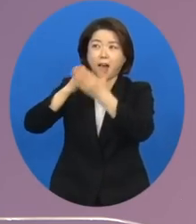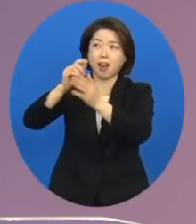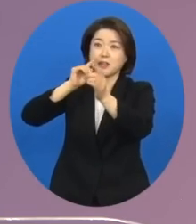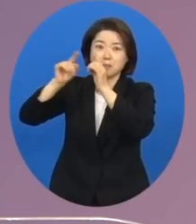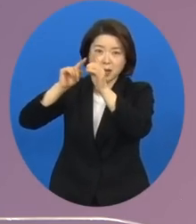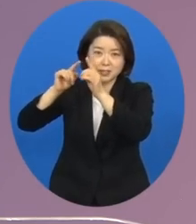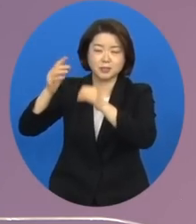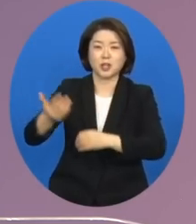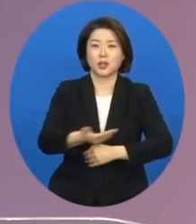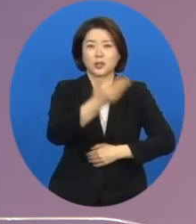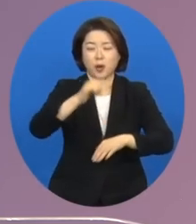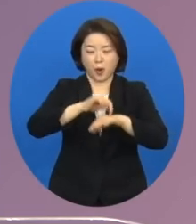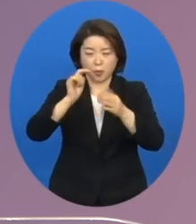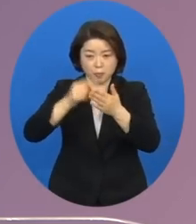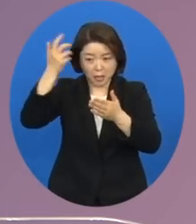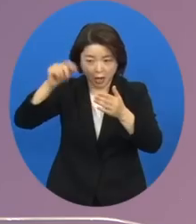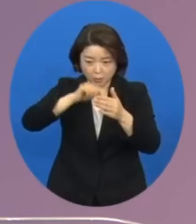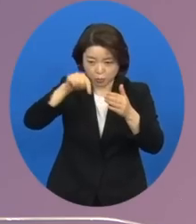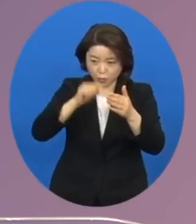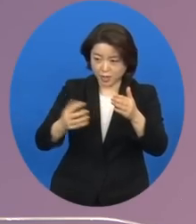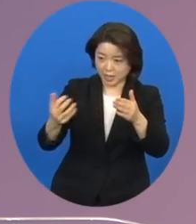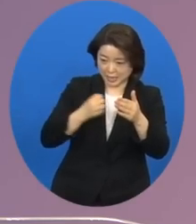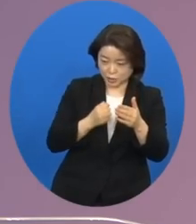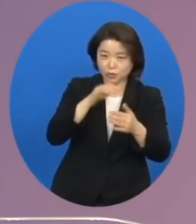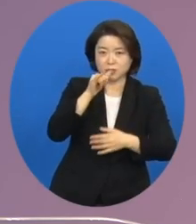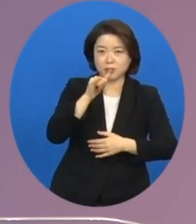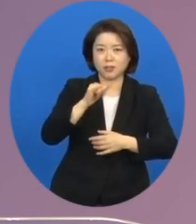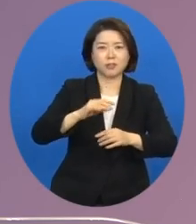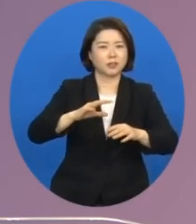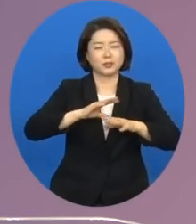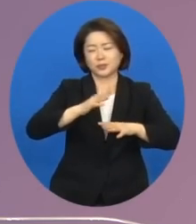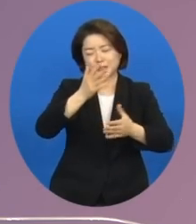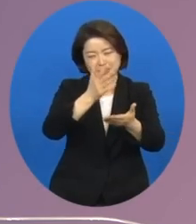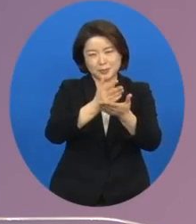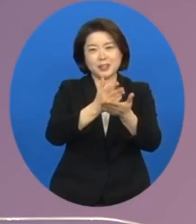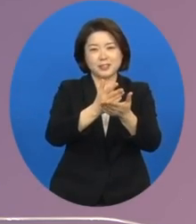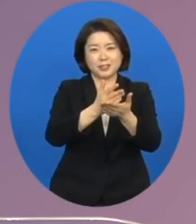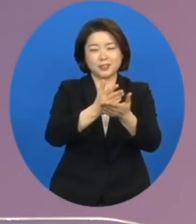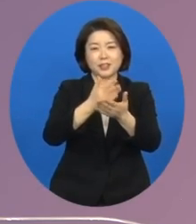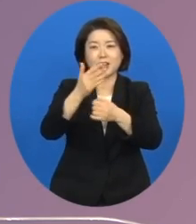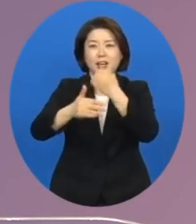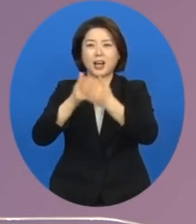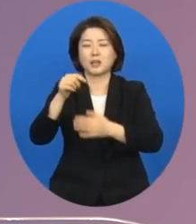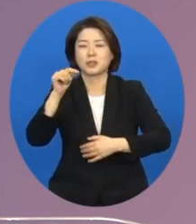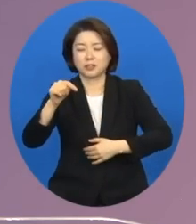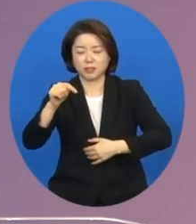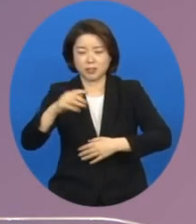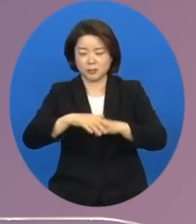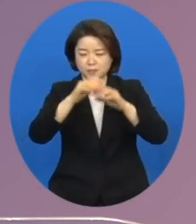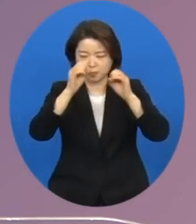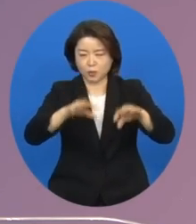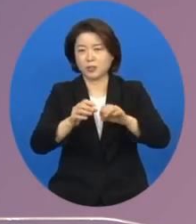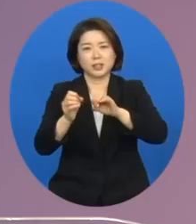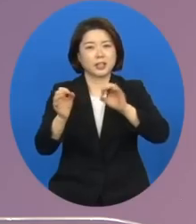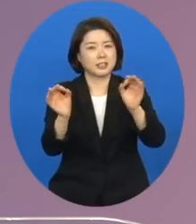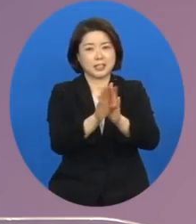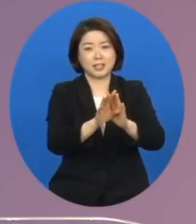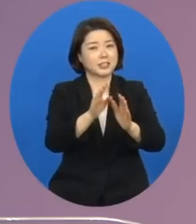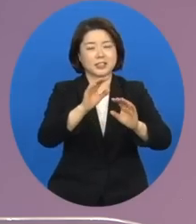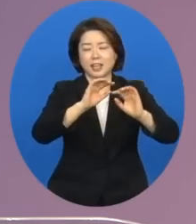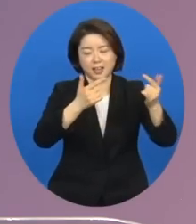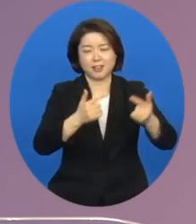말씀이 여러분의 심령에 있다면 여러분 두려워하지 마세요 하나님은 그것을 헛되이 돌이키지 않으시고